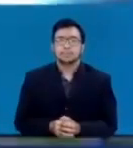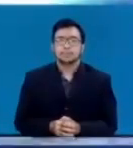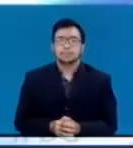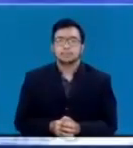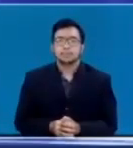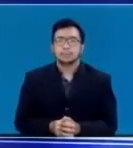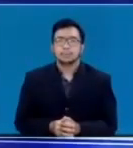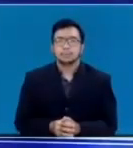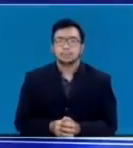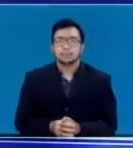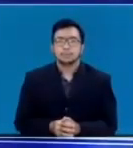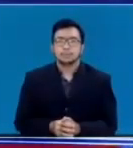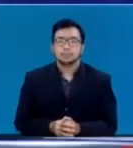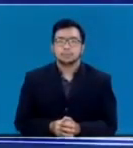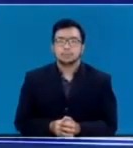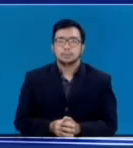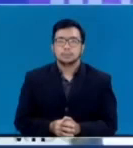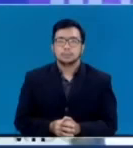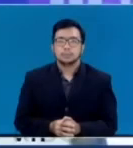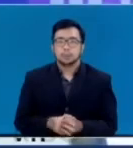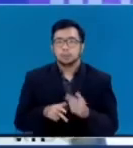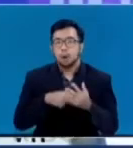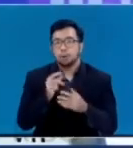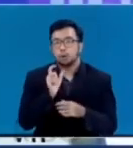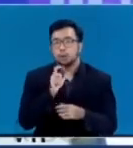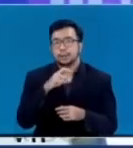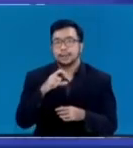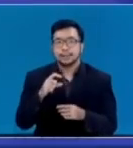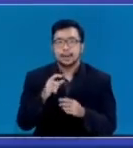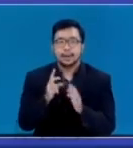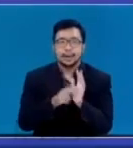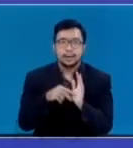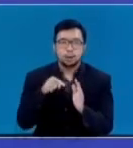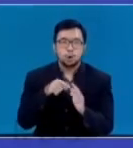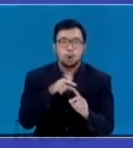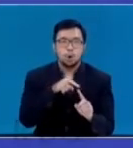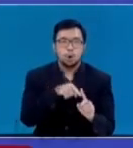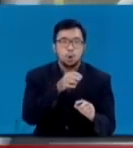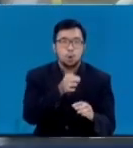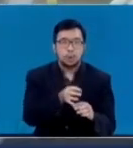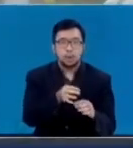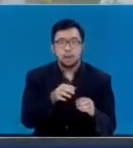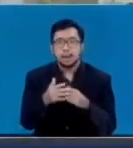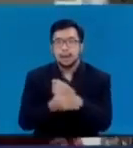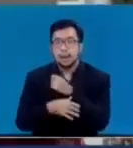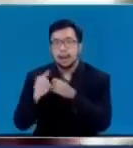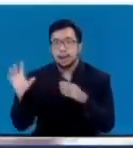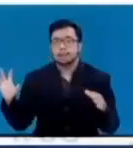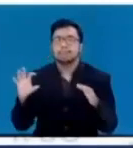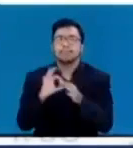dari teman-teman. Program UCCN adalah untuk mempromosikan dan memperkuat kerjasama internasional antara kota-kota di